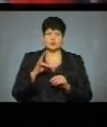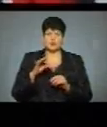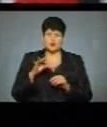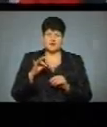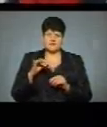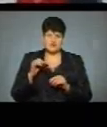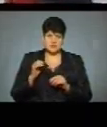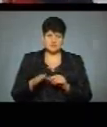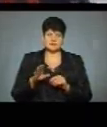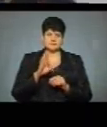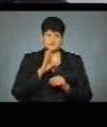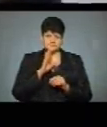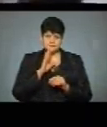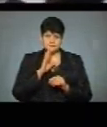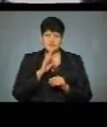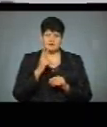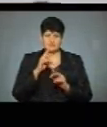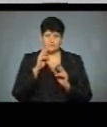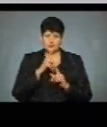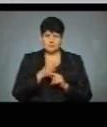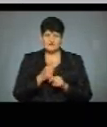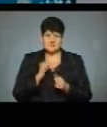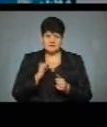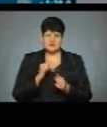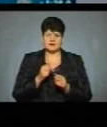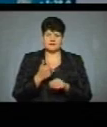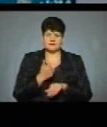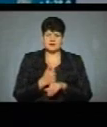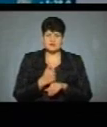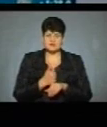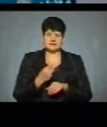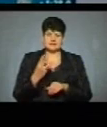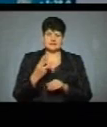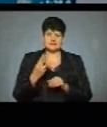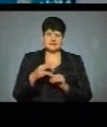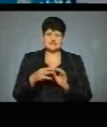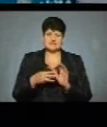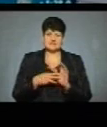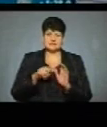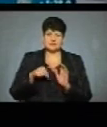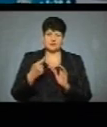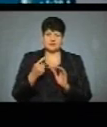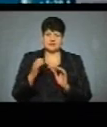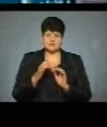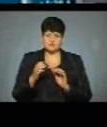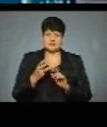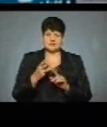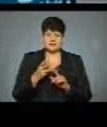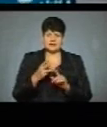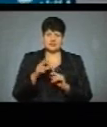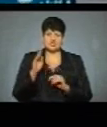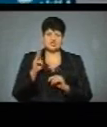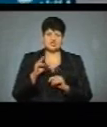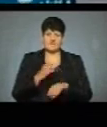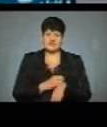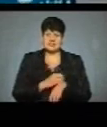Інгрід Ландмарк Тандреволт – 2 промахи, відставання від лідерки – 38,1 секунди. Третє місце у швейцарки Лєни Хекі